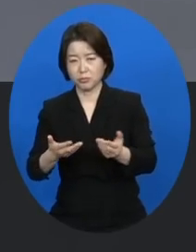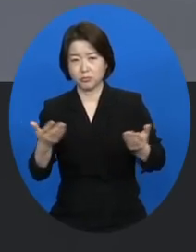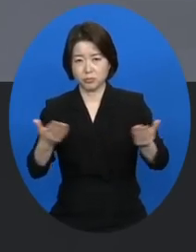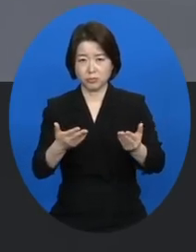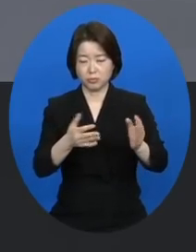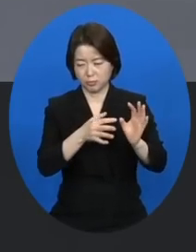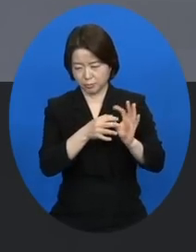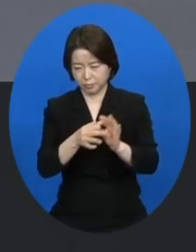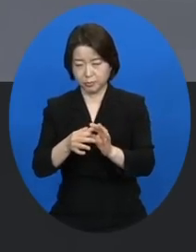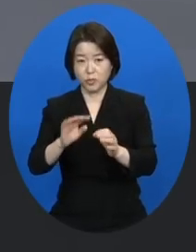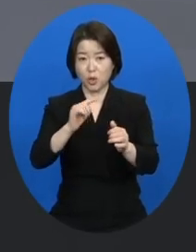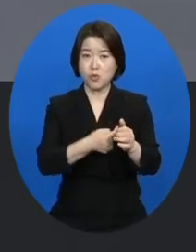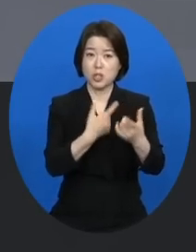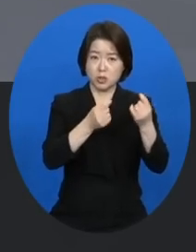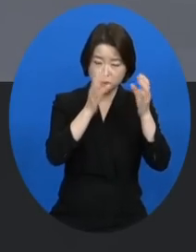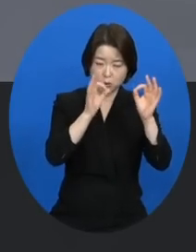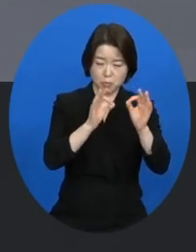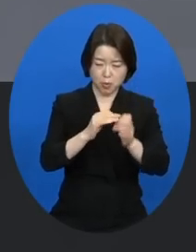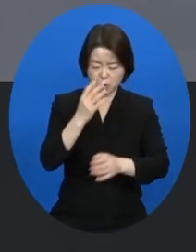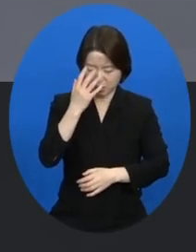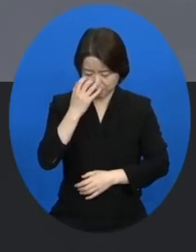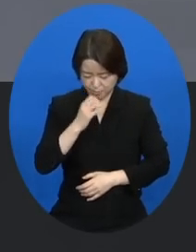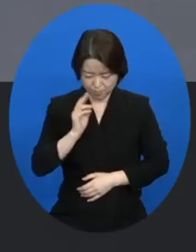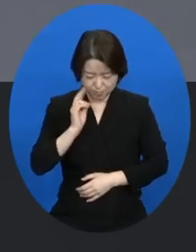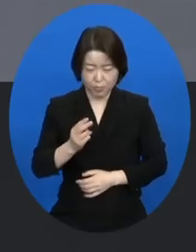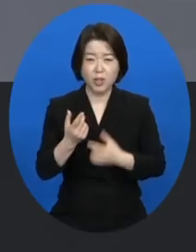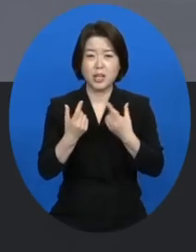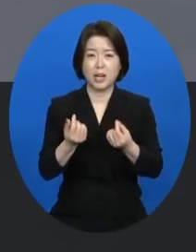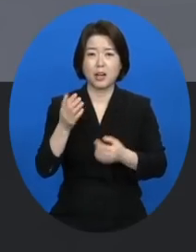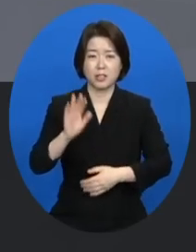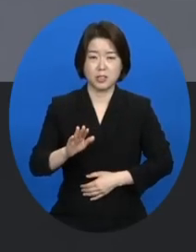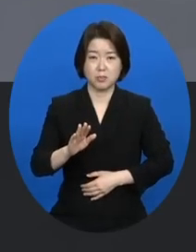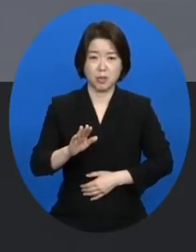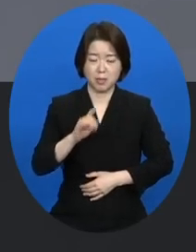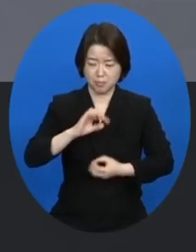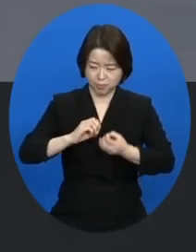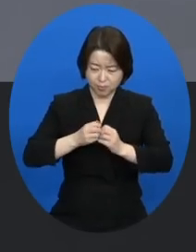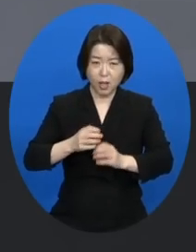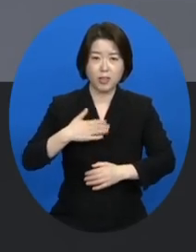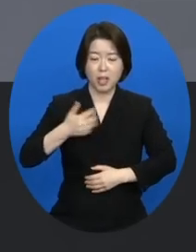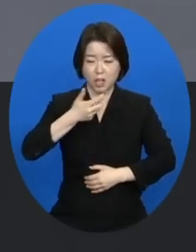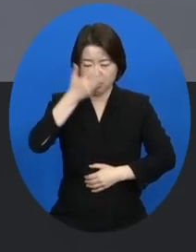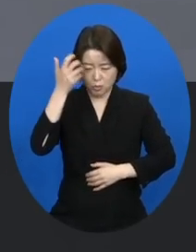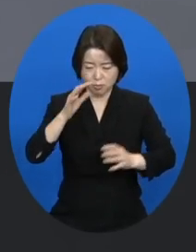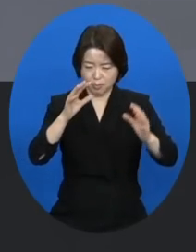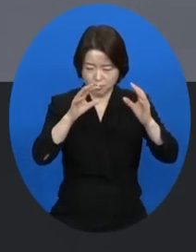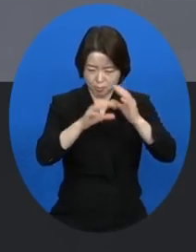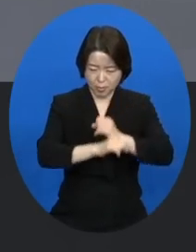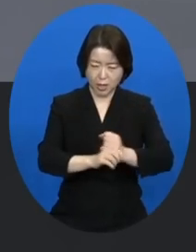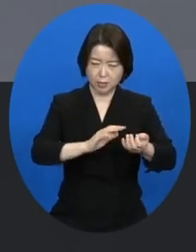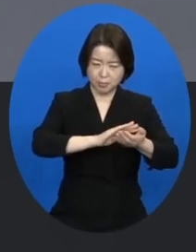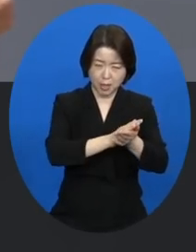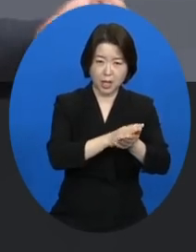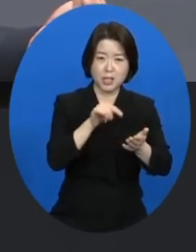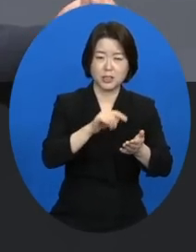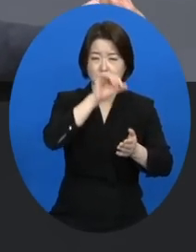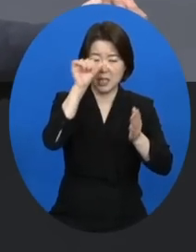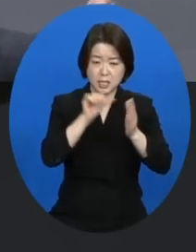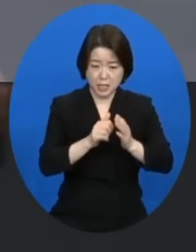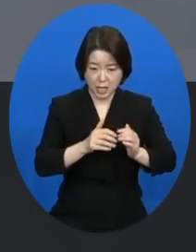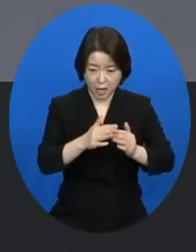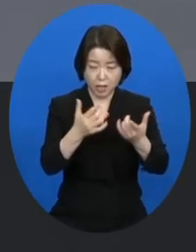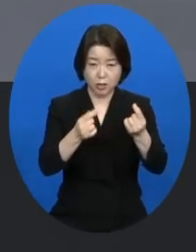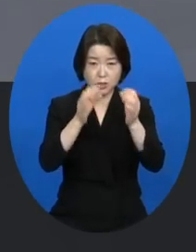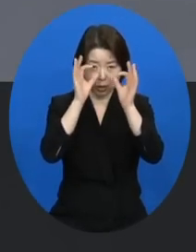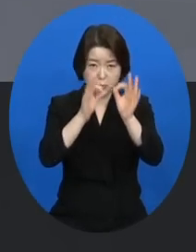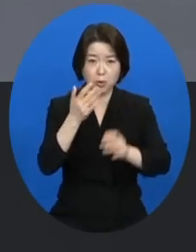너무나 우연처럼 보이고 또한 비극적으로 보이고 말도 안 되게 우리 꿈을 망가뜨리고 망가지는 인생으로 가는 것처럼